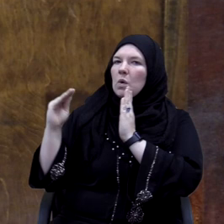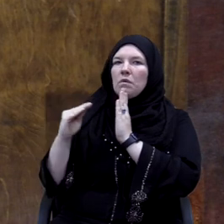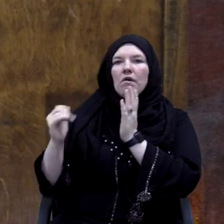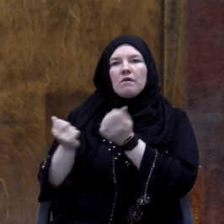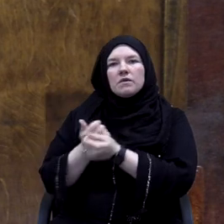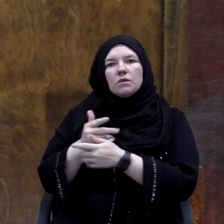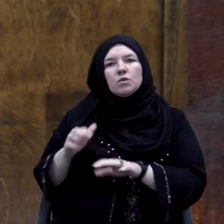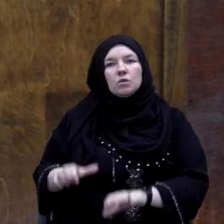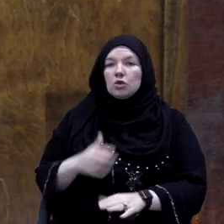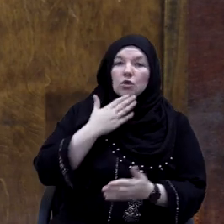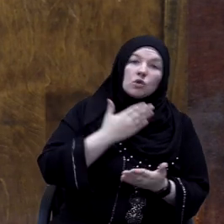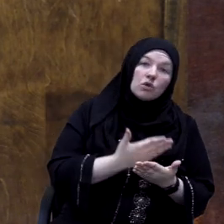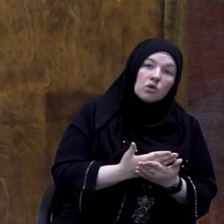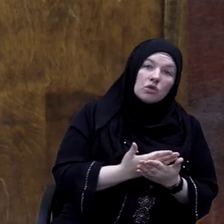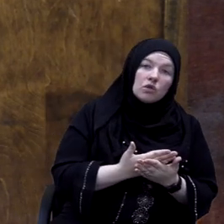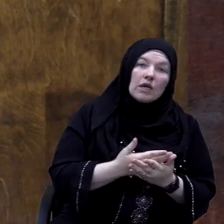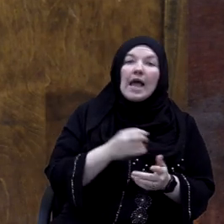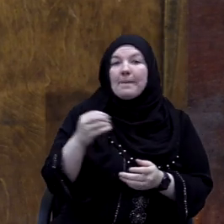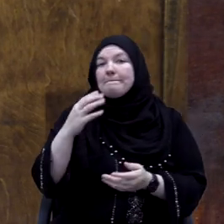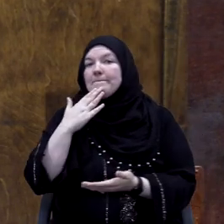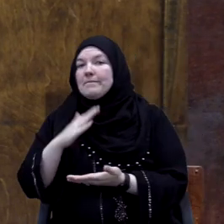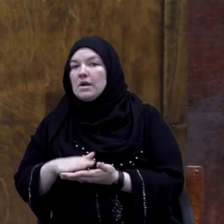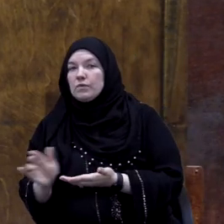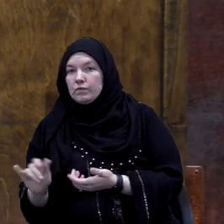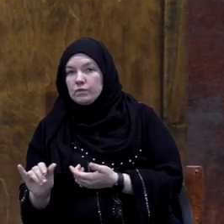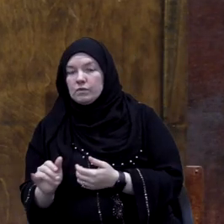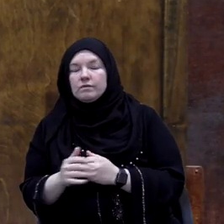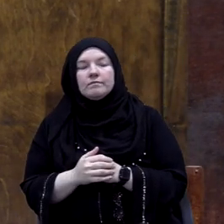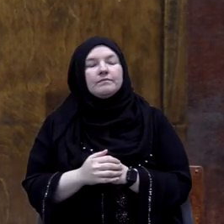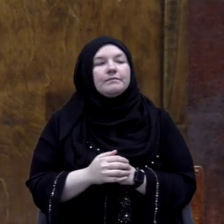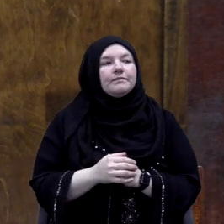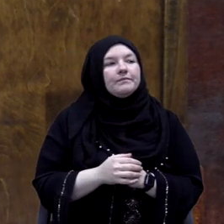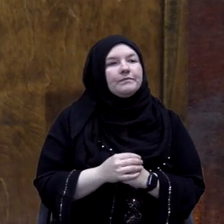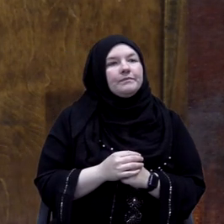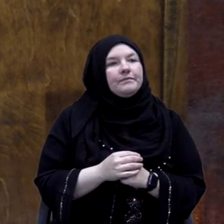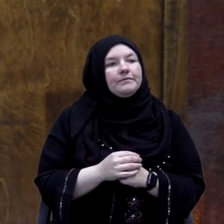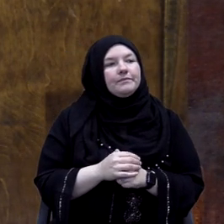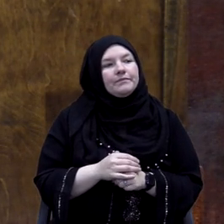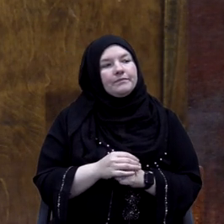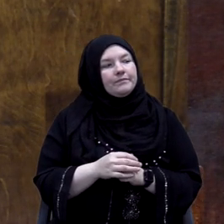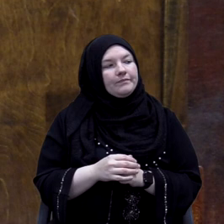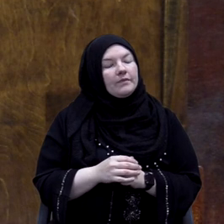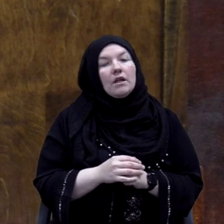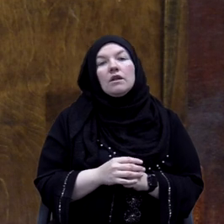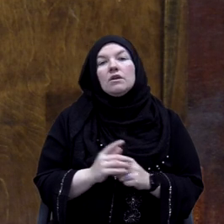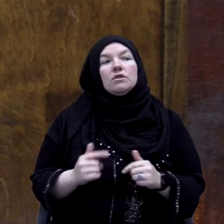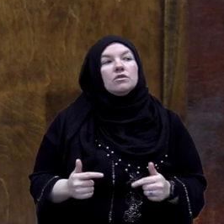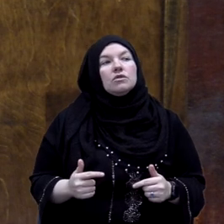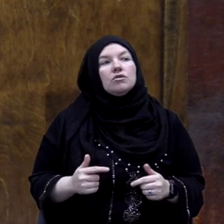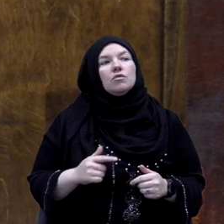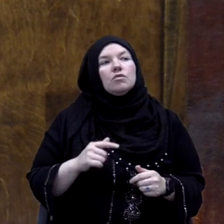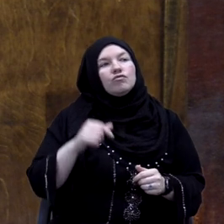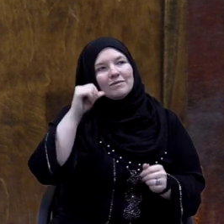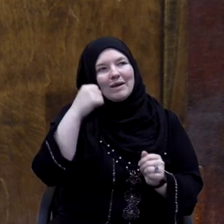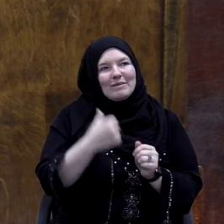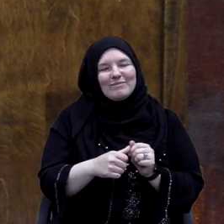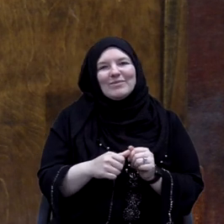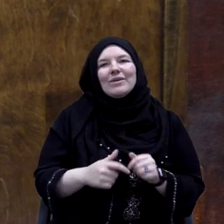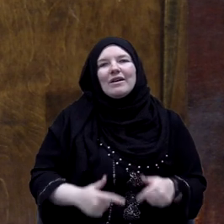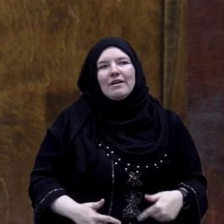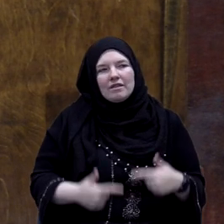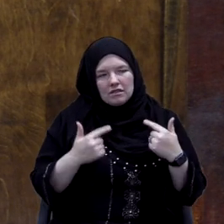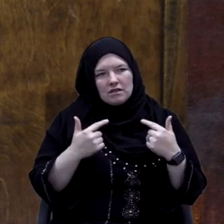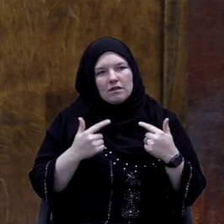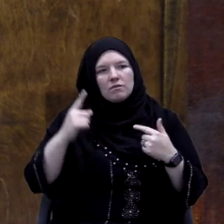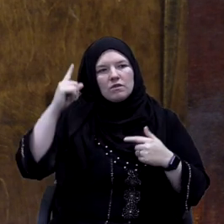you're doing, good or bad. الَّذِينَ آمَنُوا وَكَانُوا يَتَّقُونَ. To live a mindful life where you